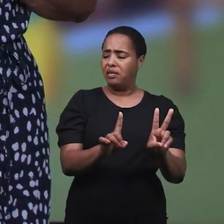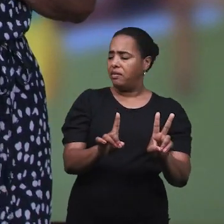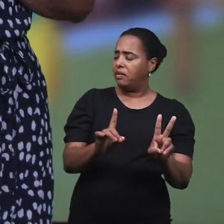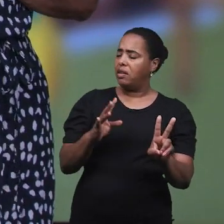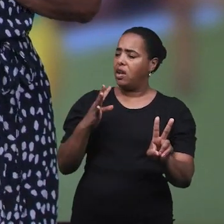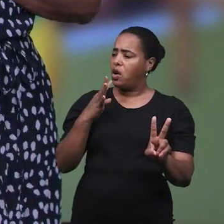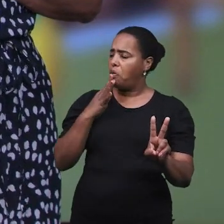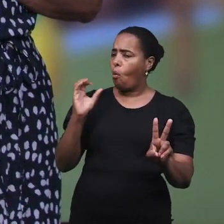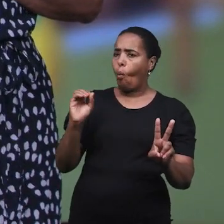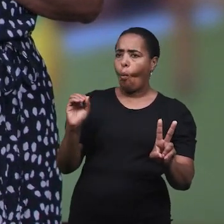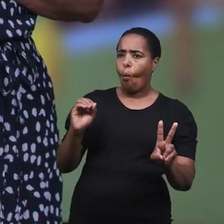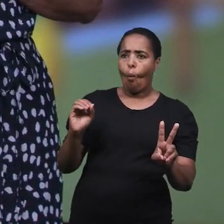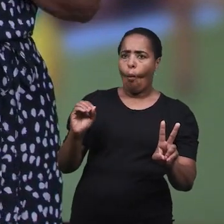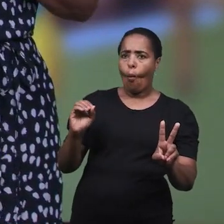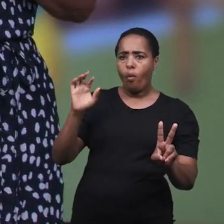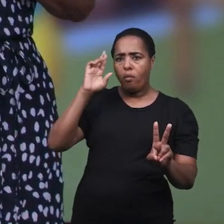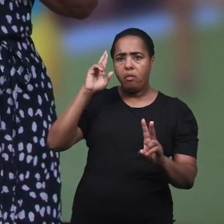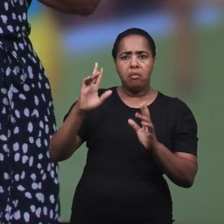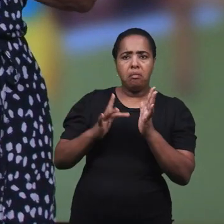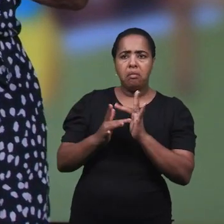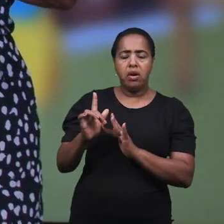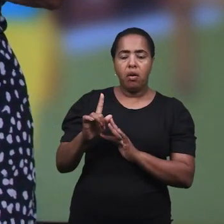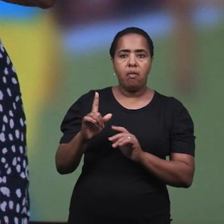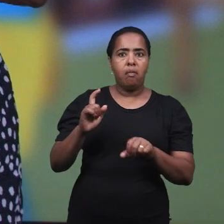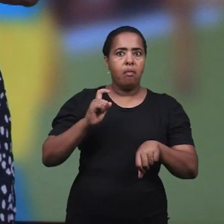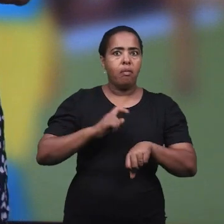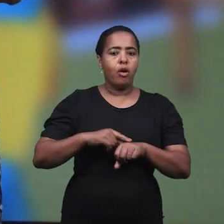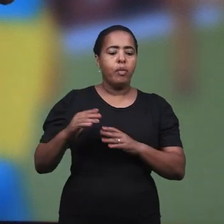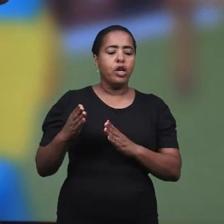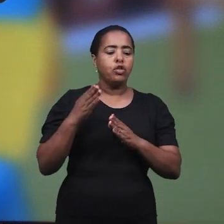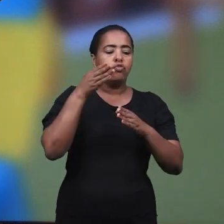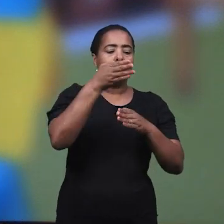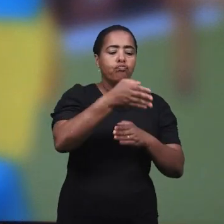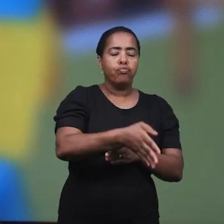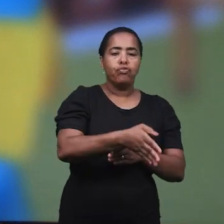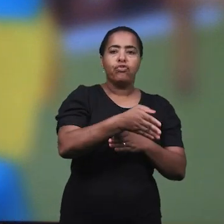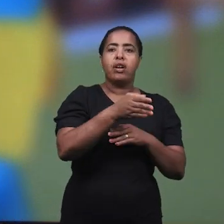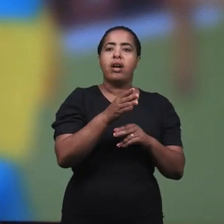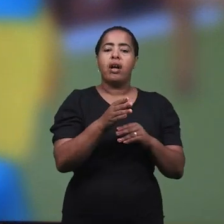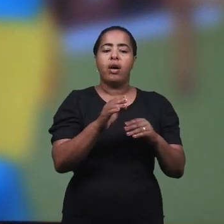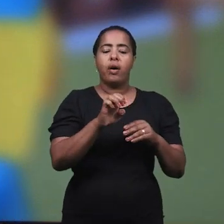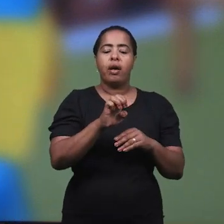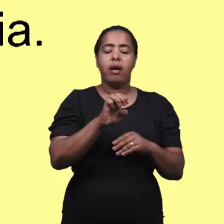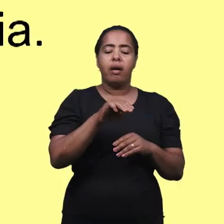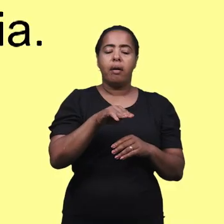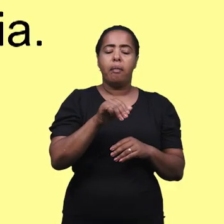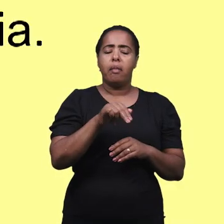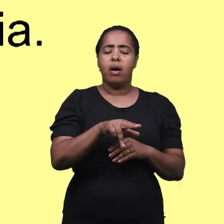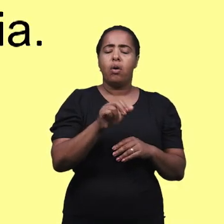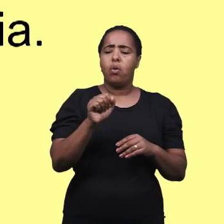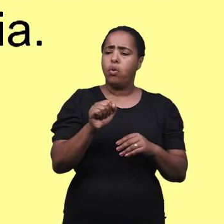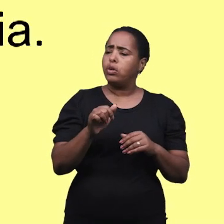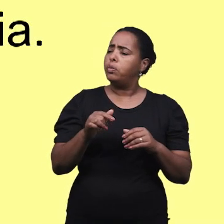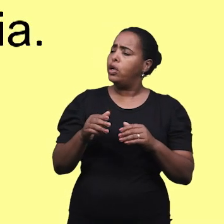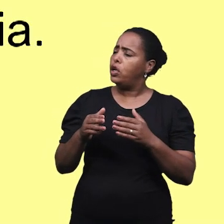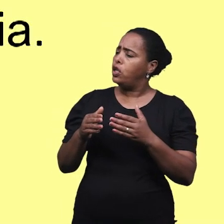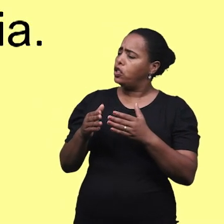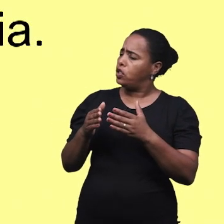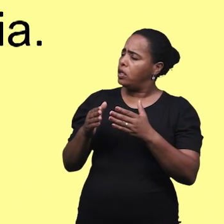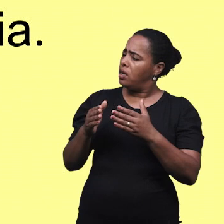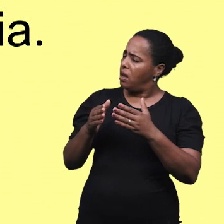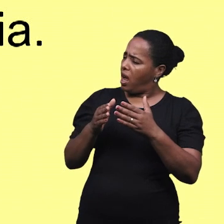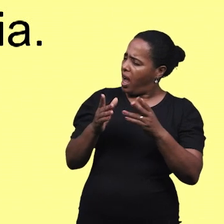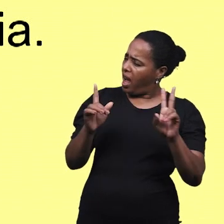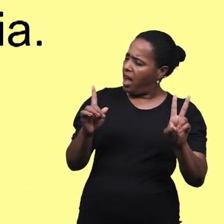disciples ne l'ont pas reconnu. En arrivant à Emmaüs, les disciples ont demandé à Jésus: